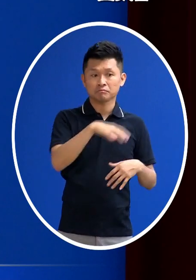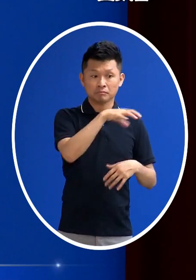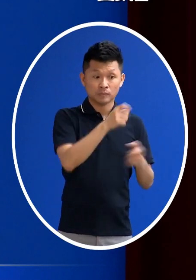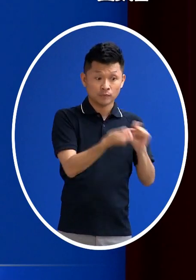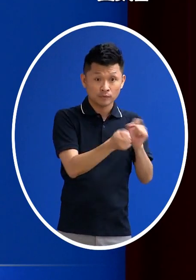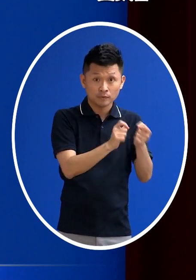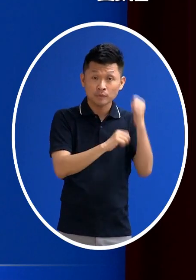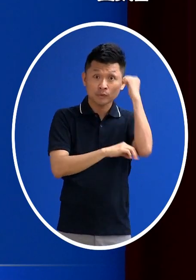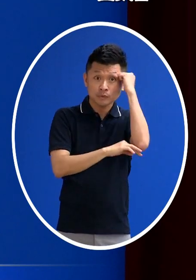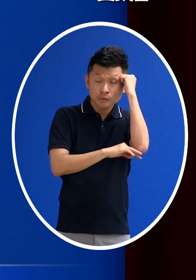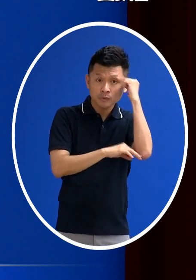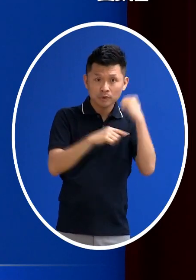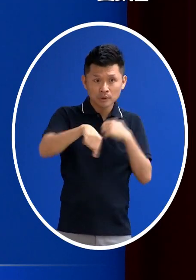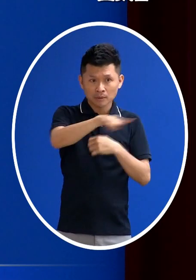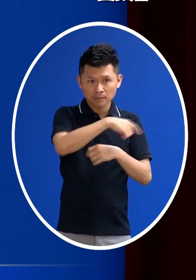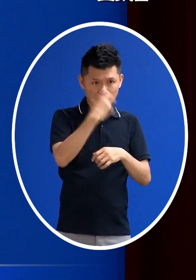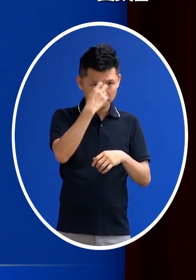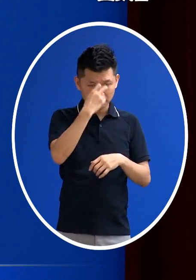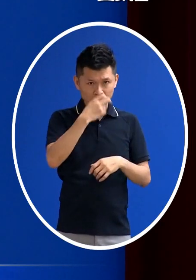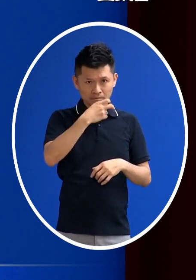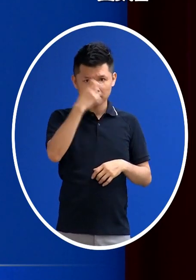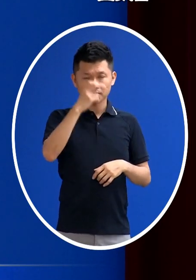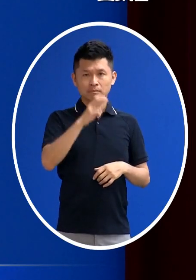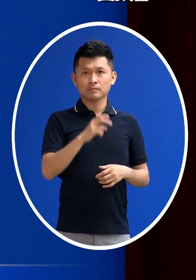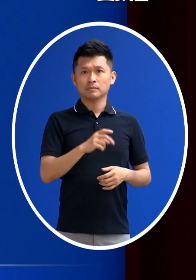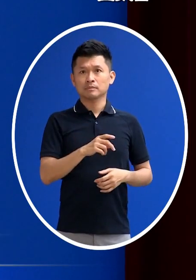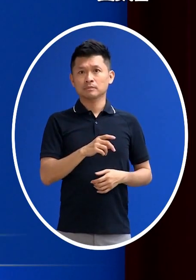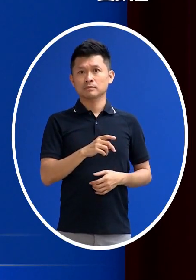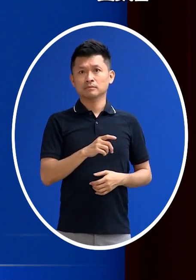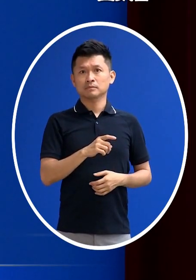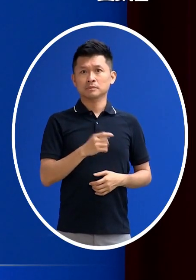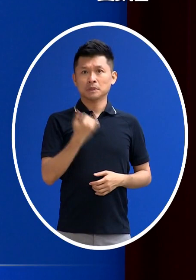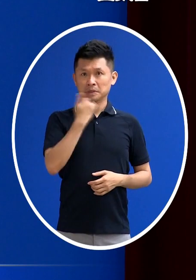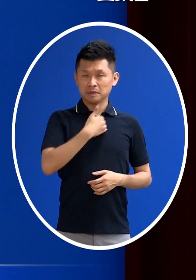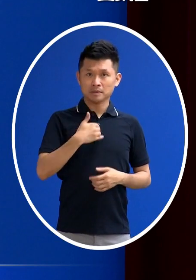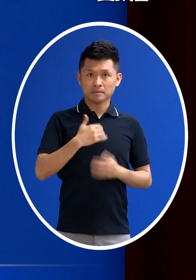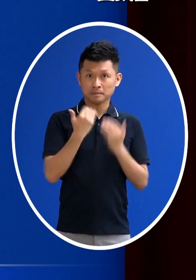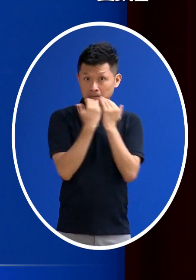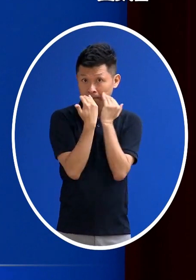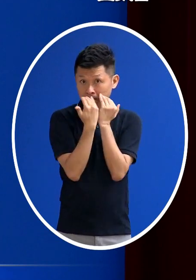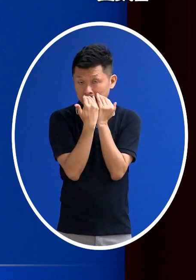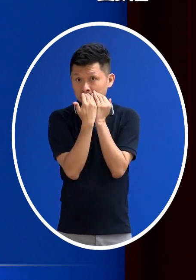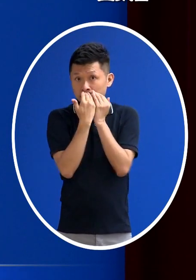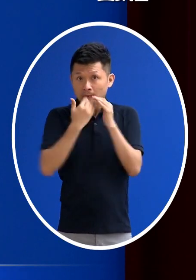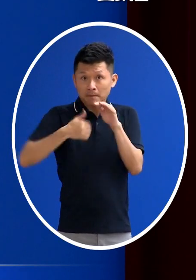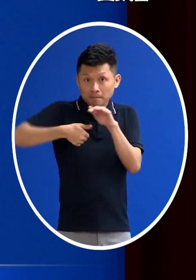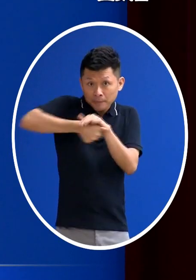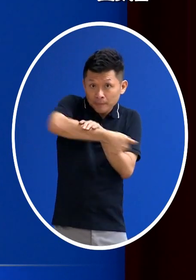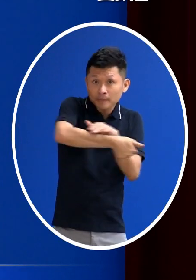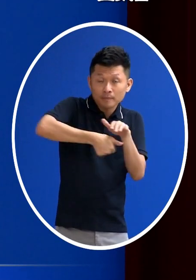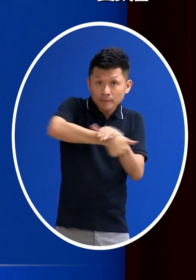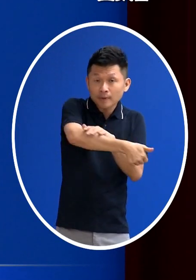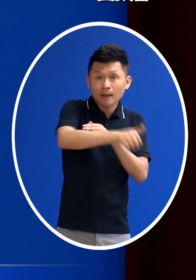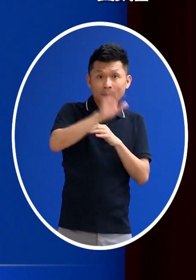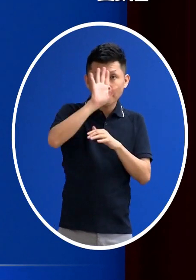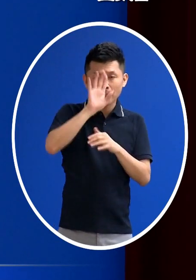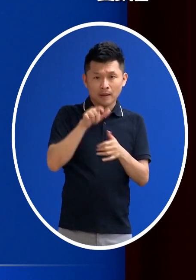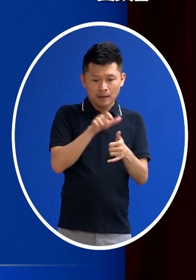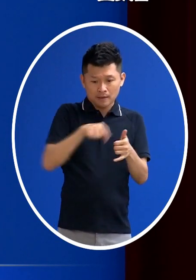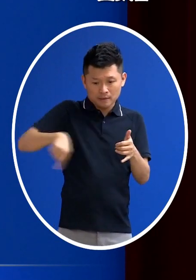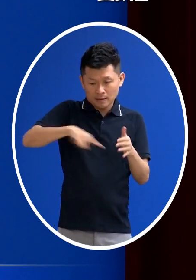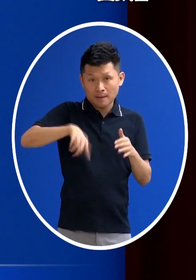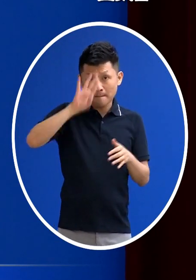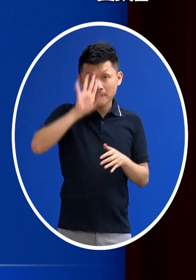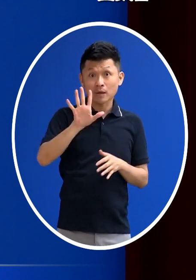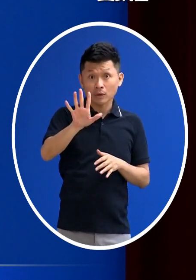豁免检疫，或者是说有这个走私人口这样的情形，把这个有带病毒的人